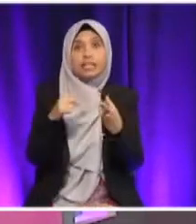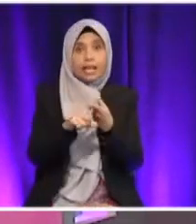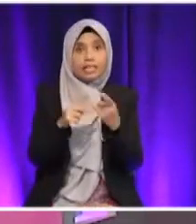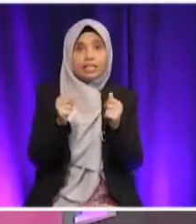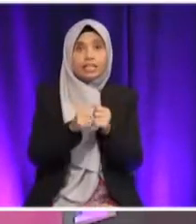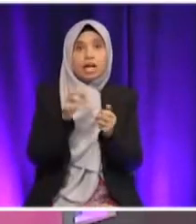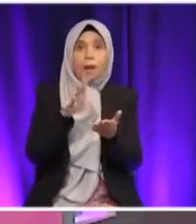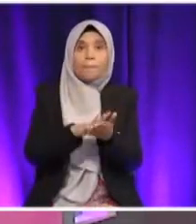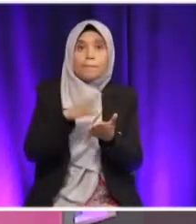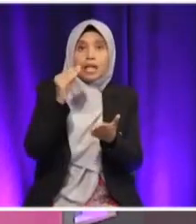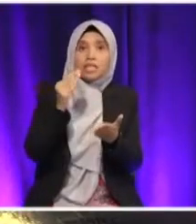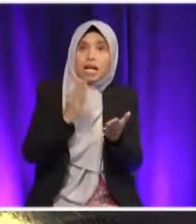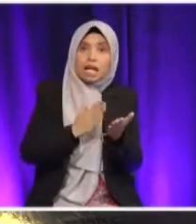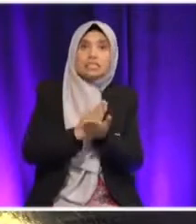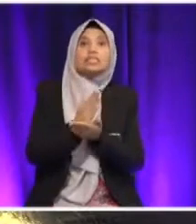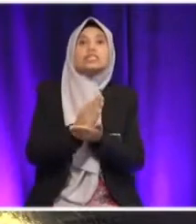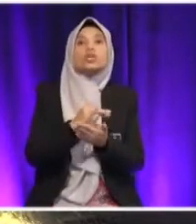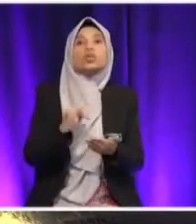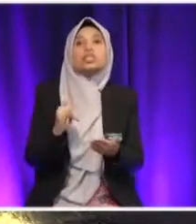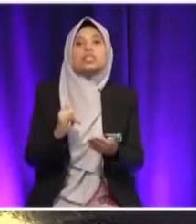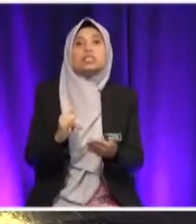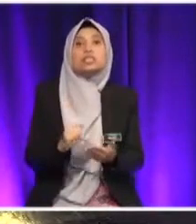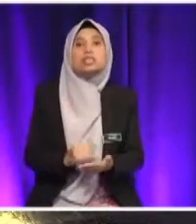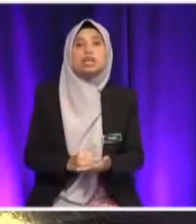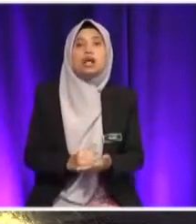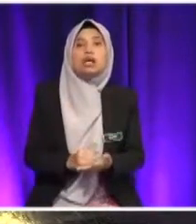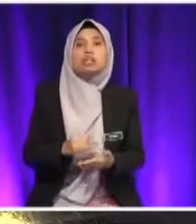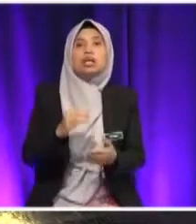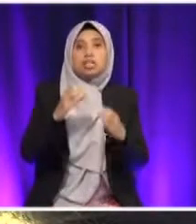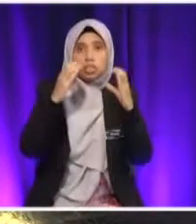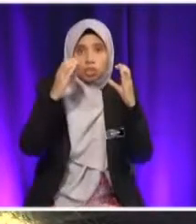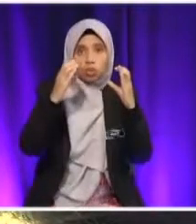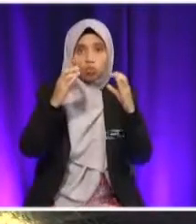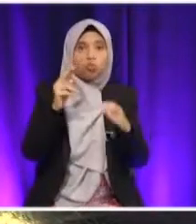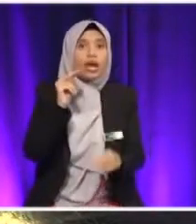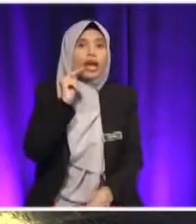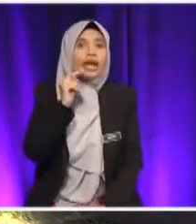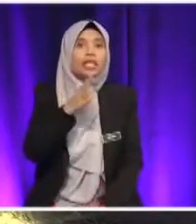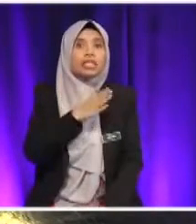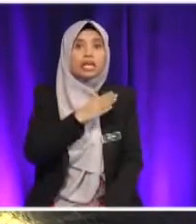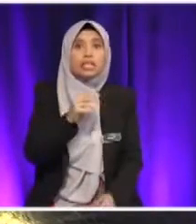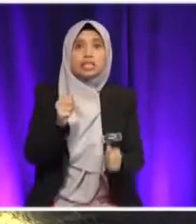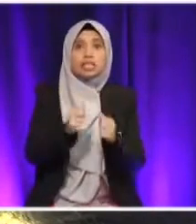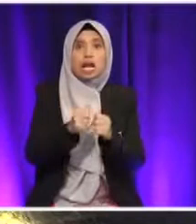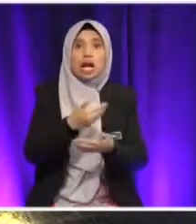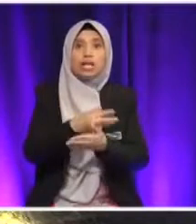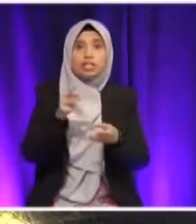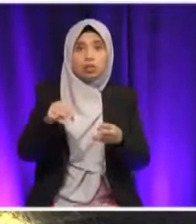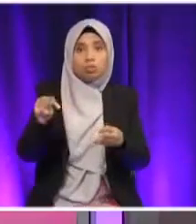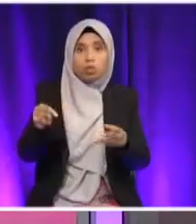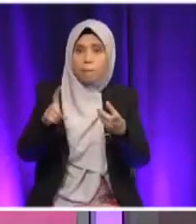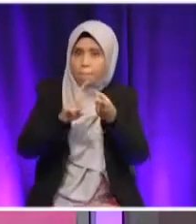banyak model komunikasi yang terbuka dan saya dengan murid Saya akami memang sangat Rave dan kadang-kadang